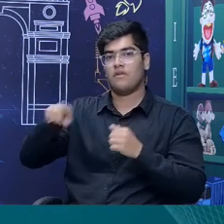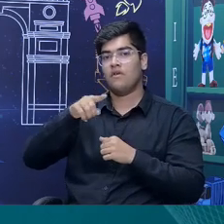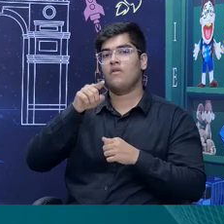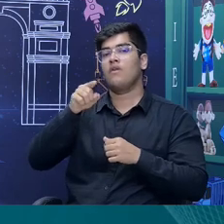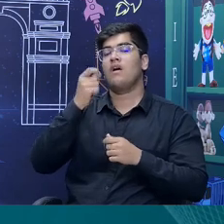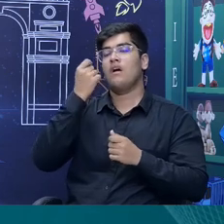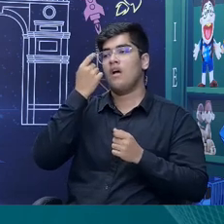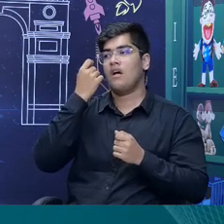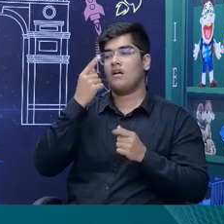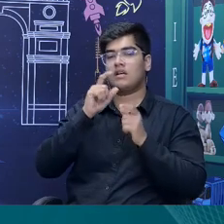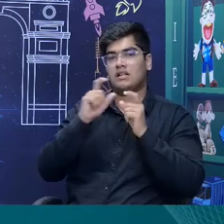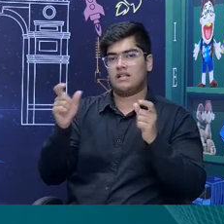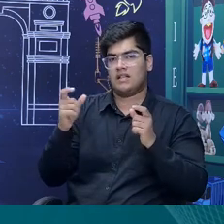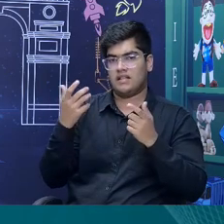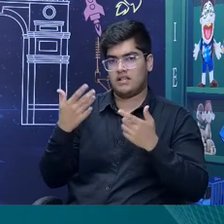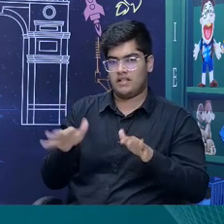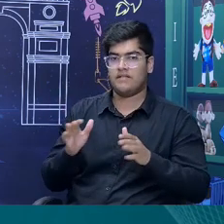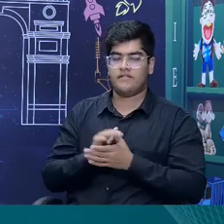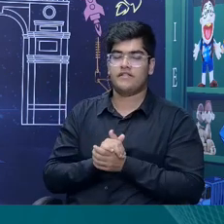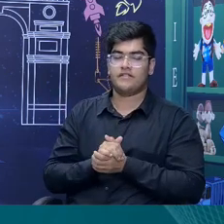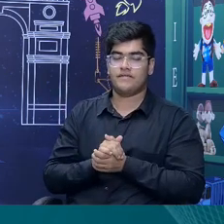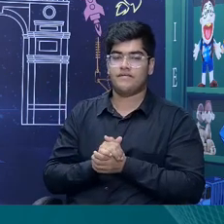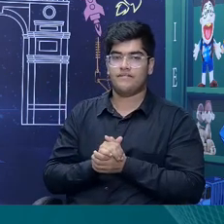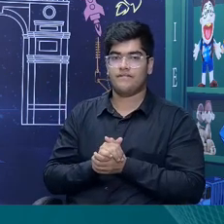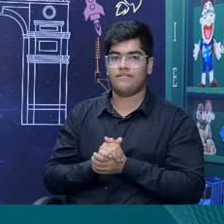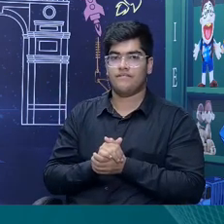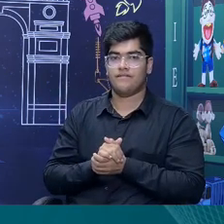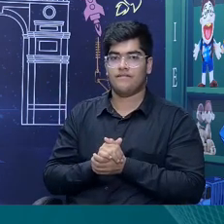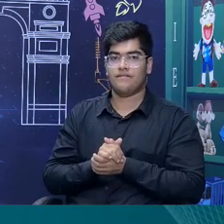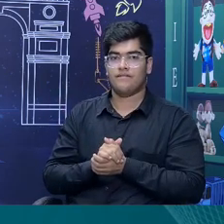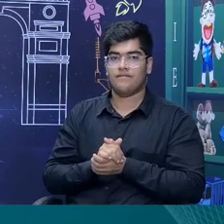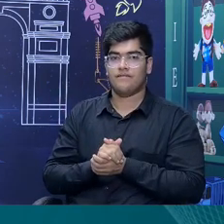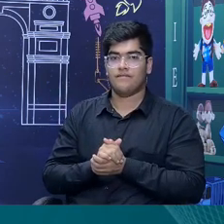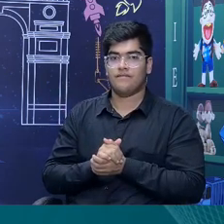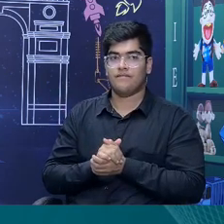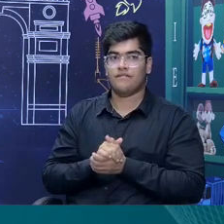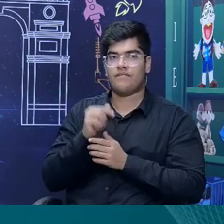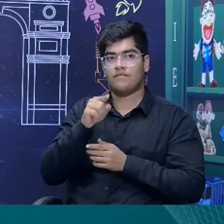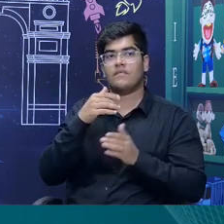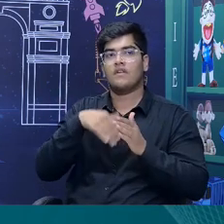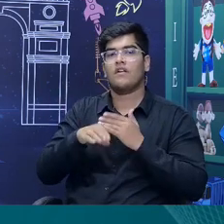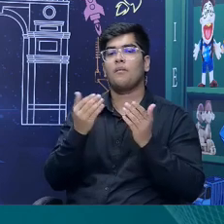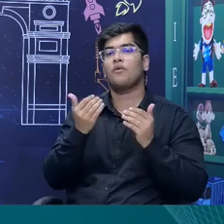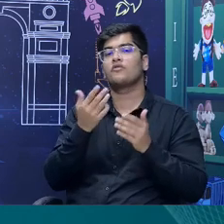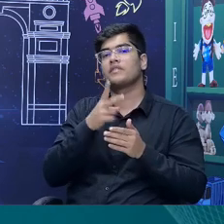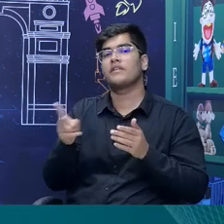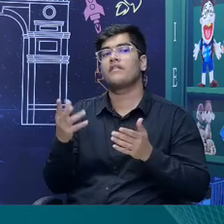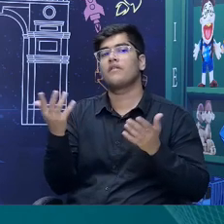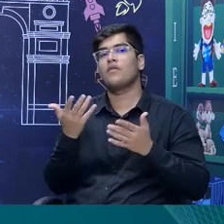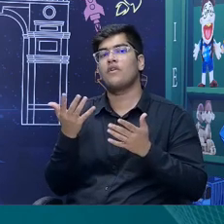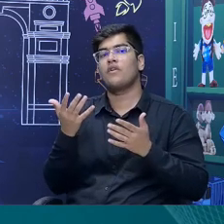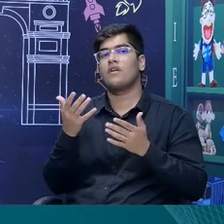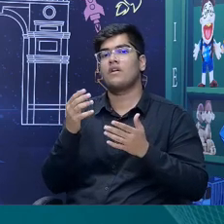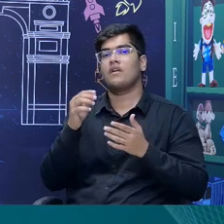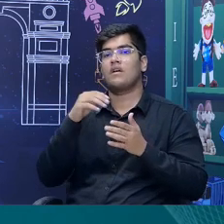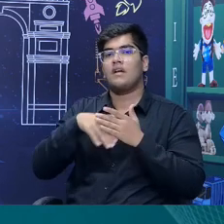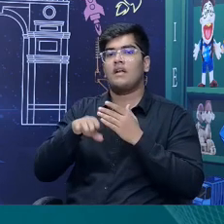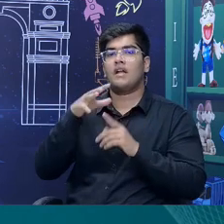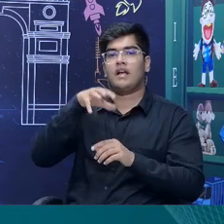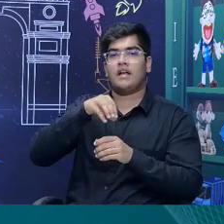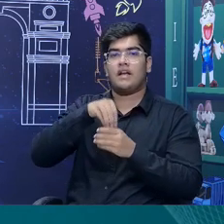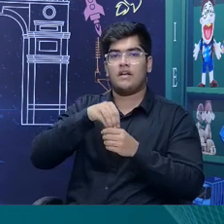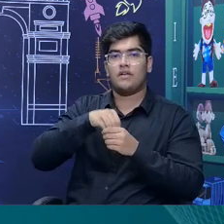के बड़े में बहुत बहुत अच्छे से पता चल चुका होगा और क्या-क्या किया जा सकता है समावेशी कक्षा में यह भी मैं ने बहुत ही अच्छे